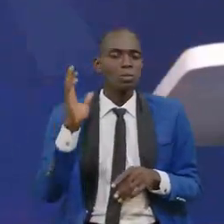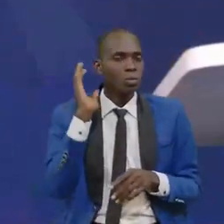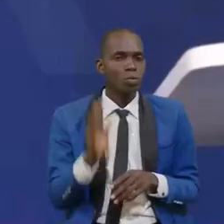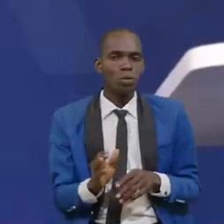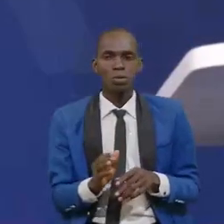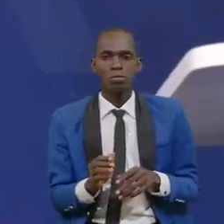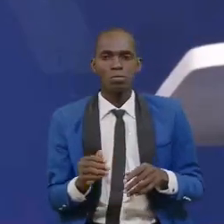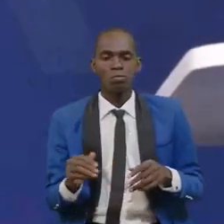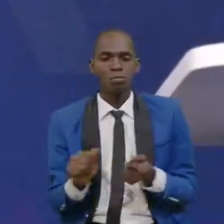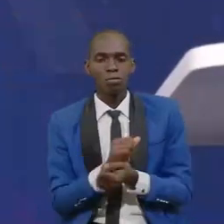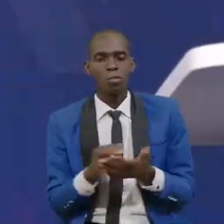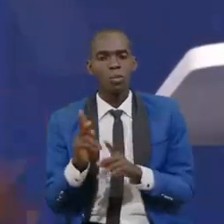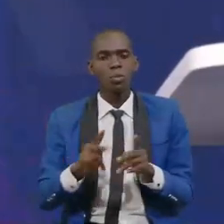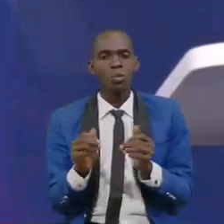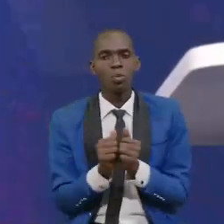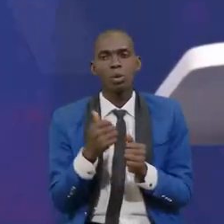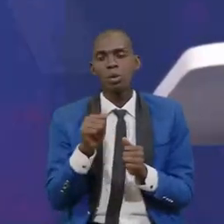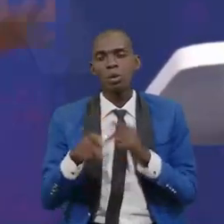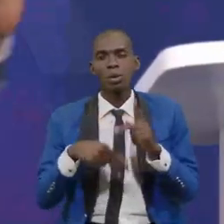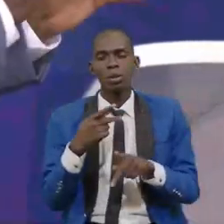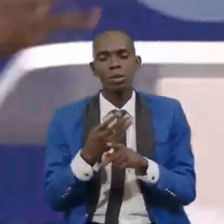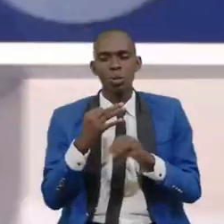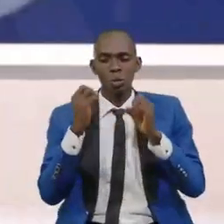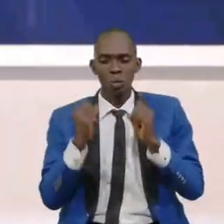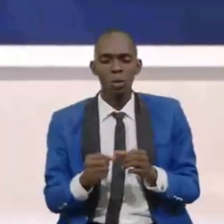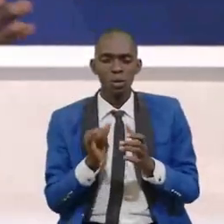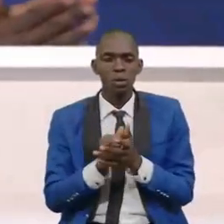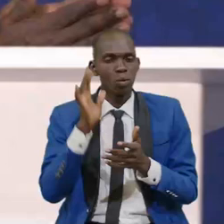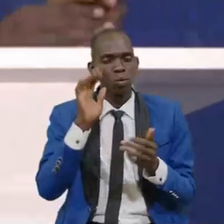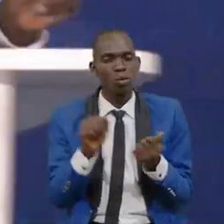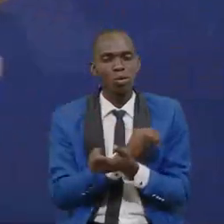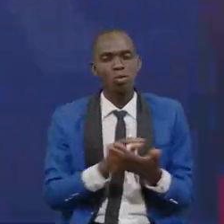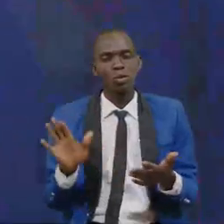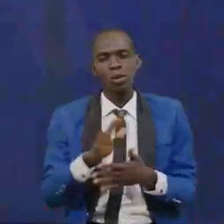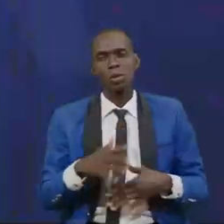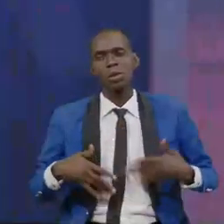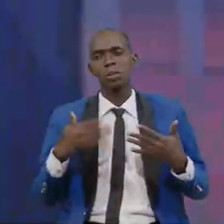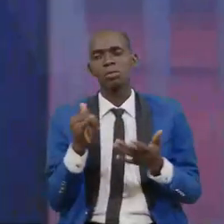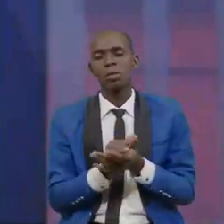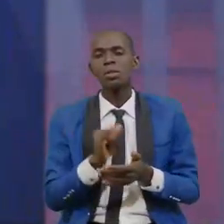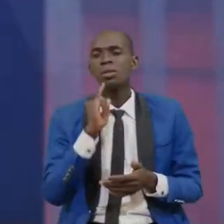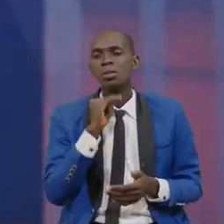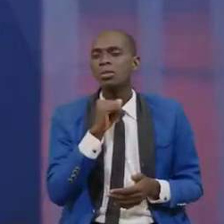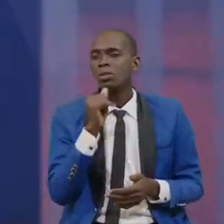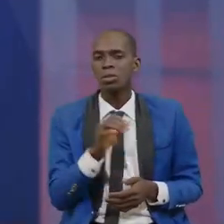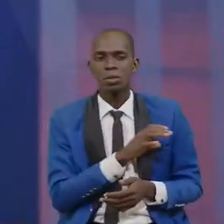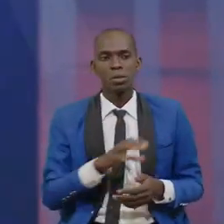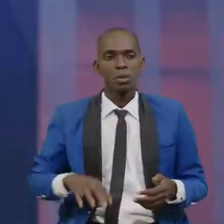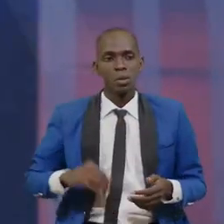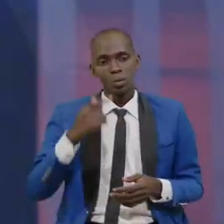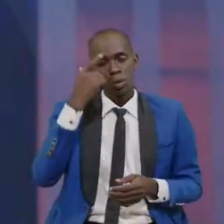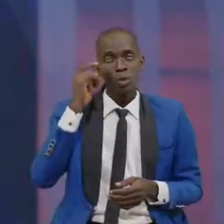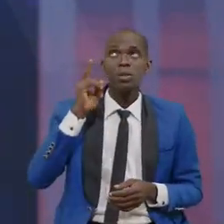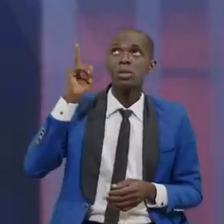les poursuivre avec une puissance qui va détruire leur vie, ça ce n'est pas Christ. Regardez Christ, parce qu'il